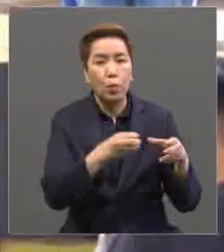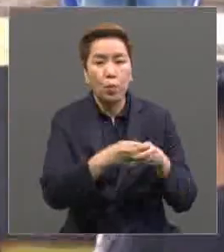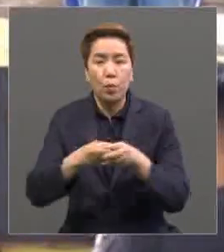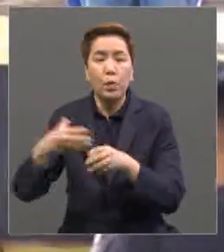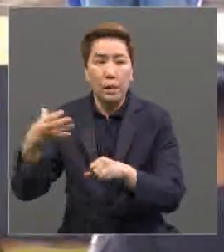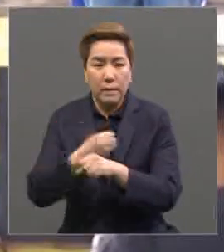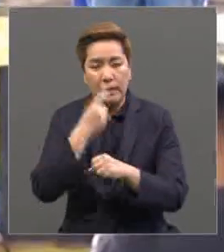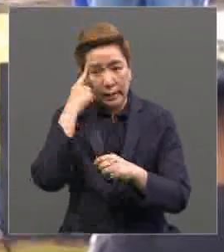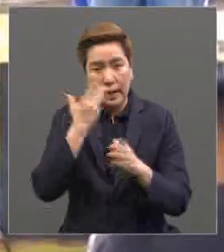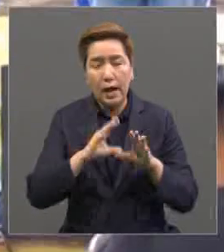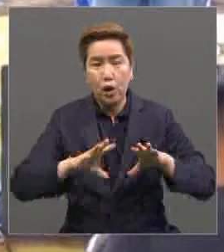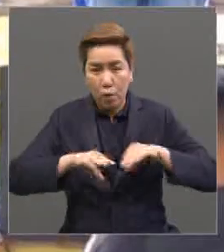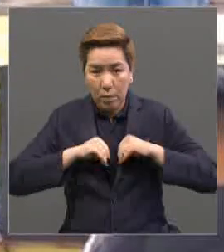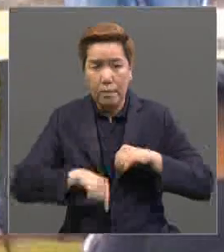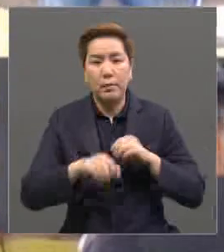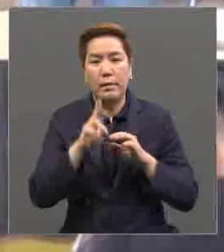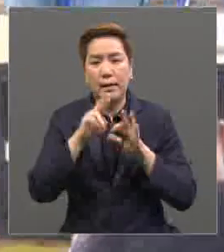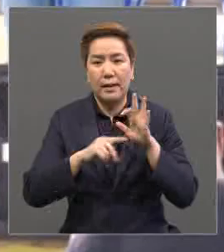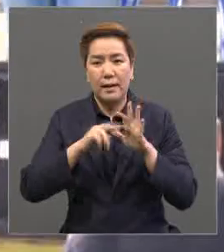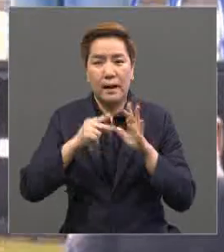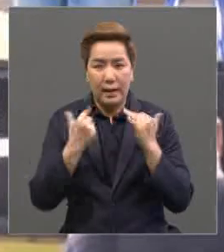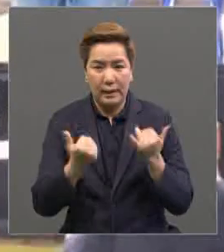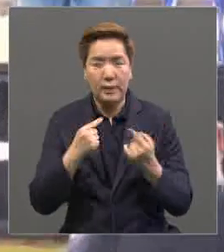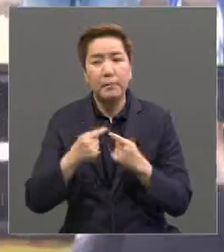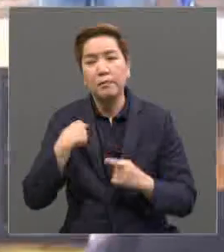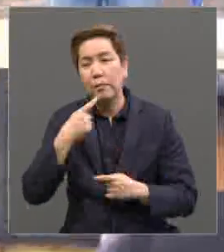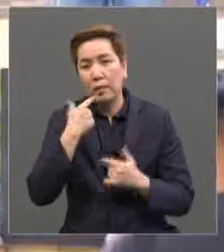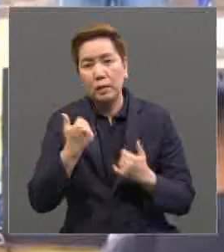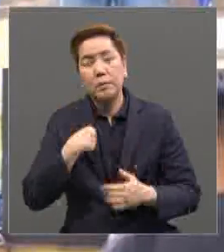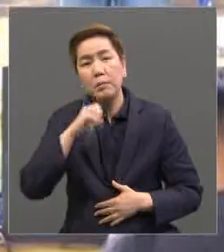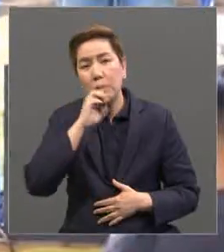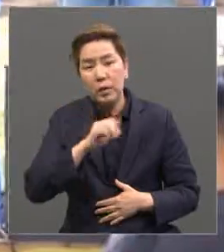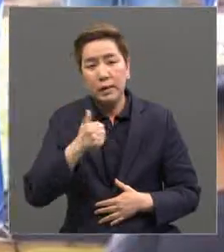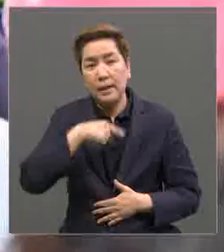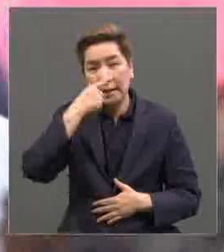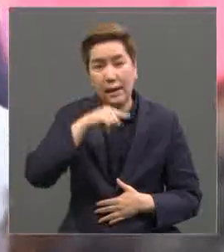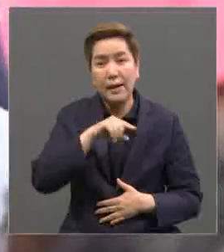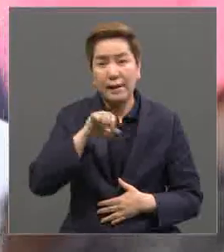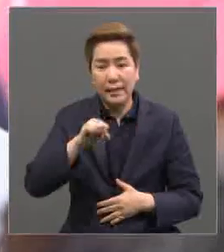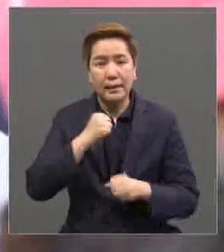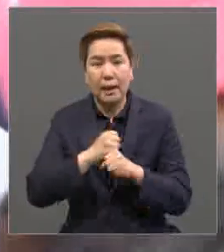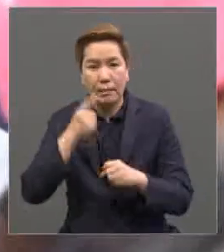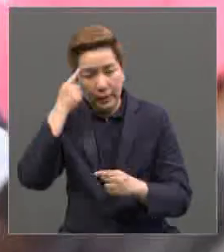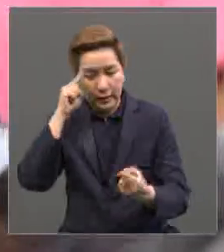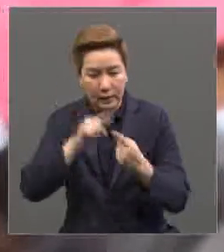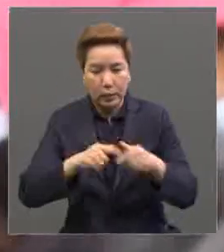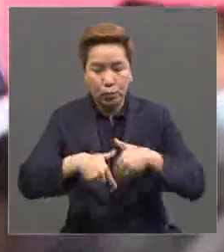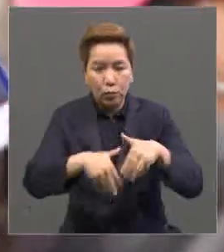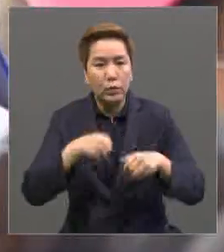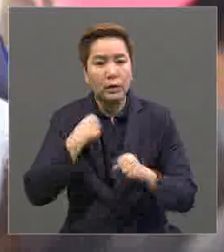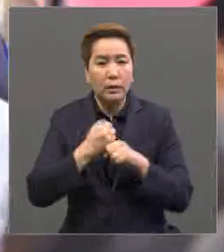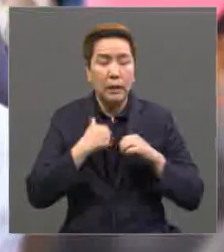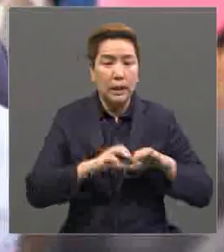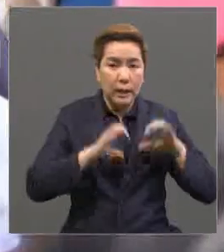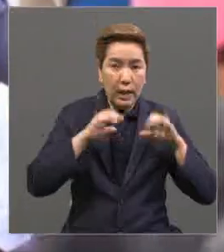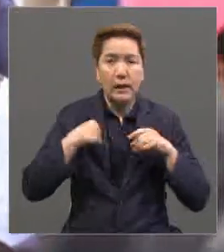รับร่างแก้ไขของทางพรรคด้วยนะครับนอกจากนี้คุณตรีรัฐยังแล้วย้ำนะครับว่าไทยสร้างไทยพร้อมทำงานเพื่อประชาชนไม่ว่า